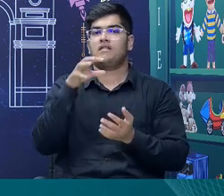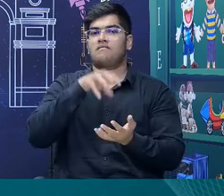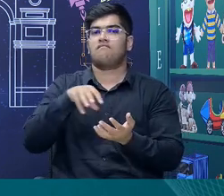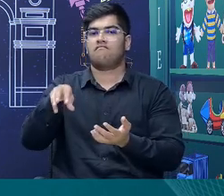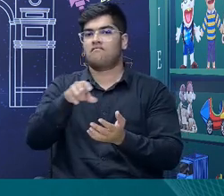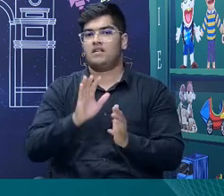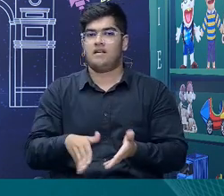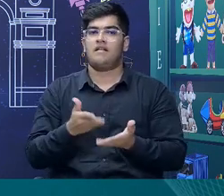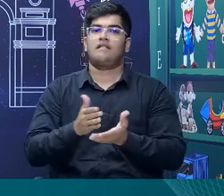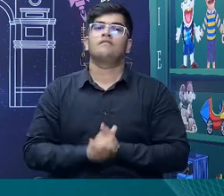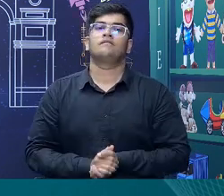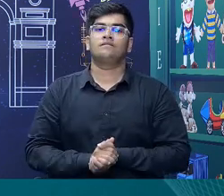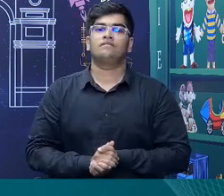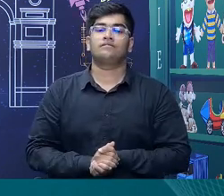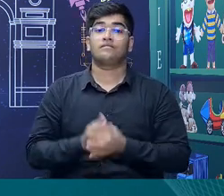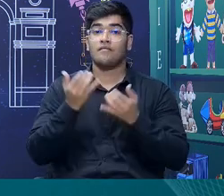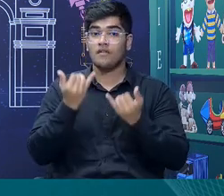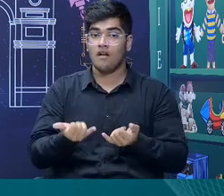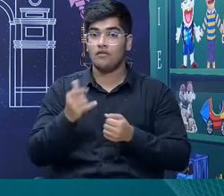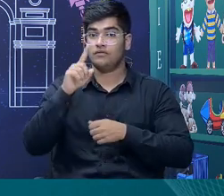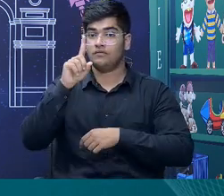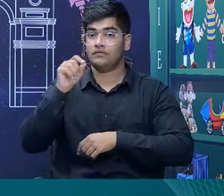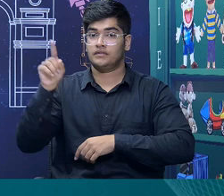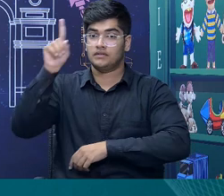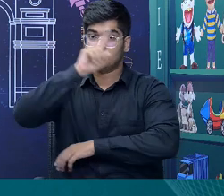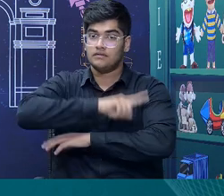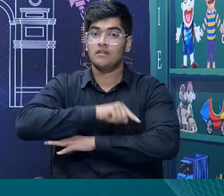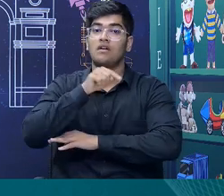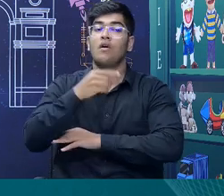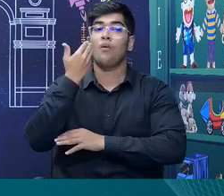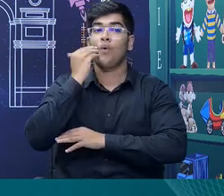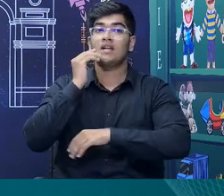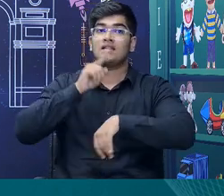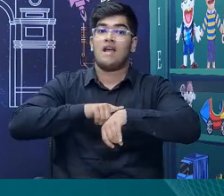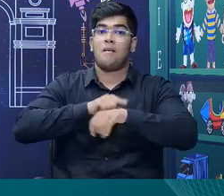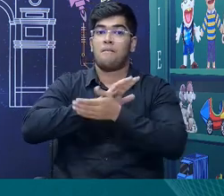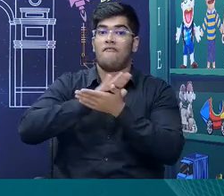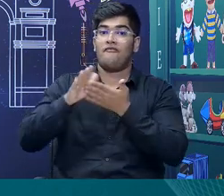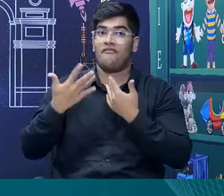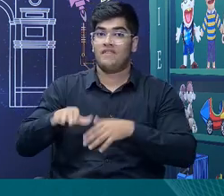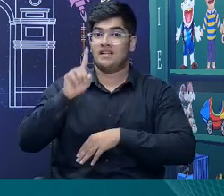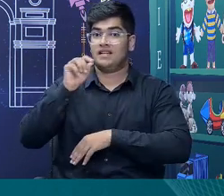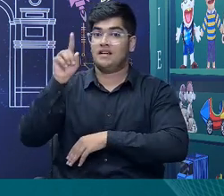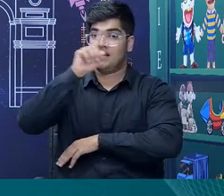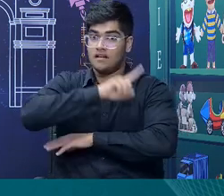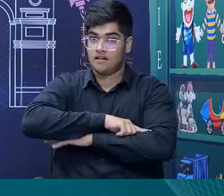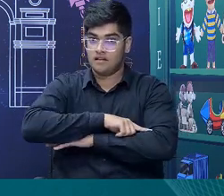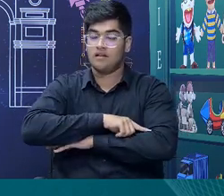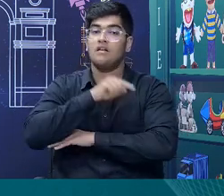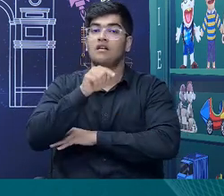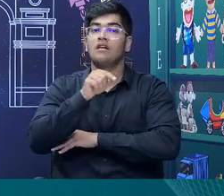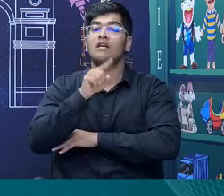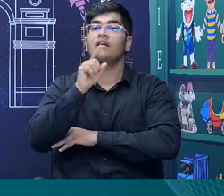अब आते हैं दसवें दिन पर जब गणेश चतुर्थी की सेलिब्रेशंस खत्म होती हैं तो दसवें दिन को